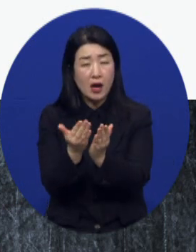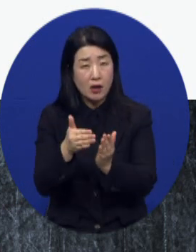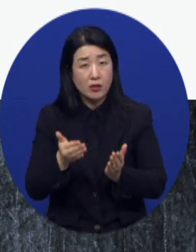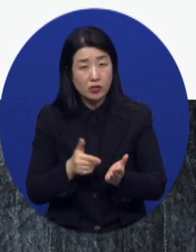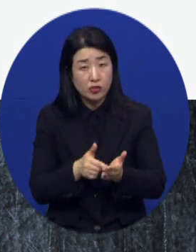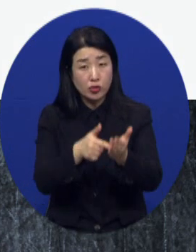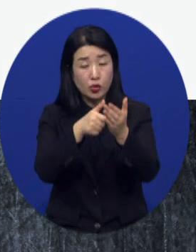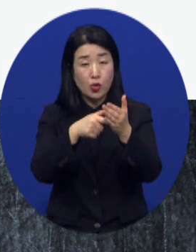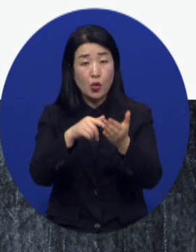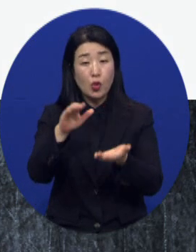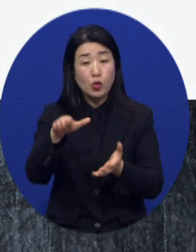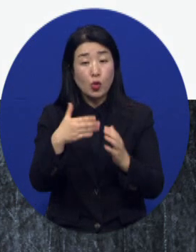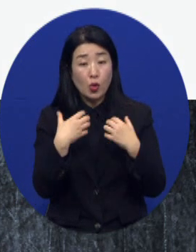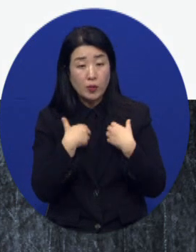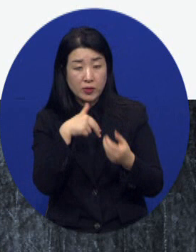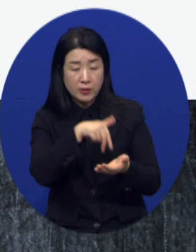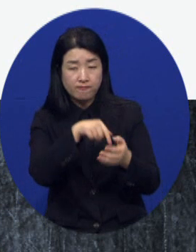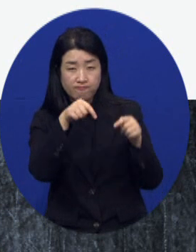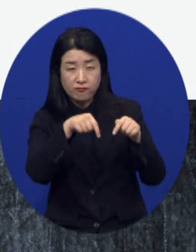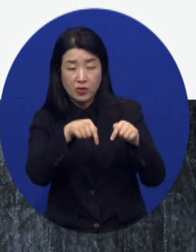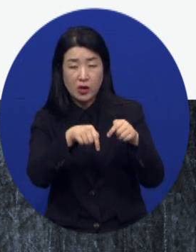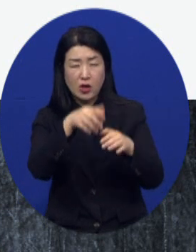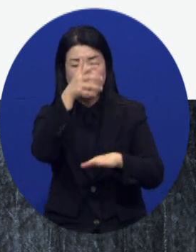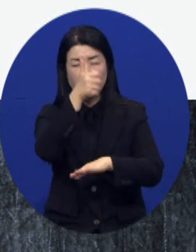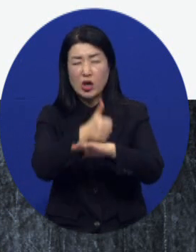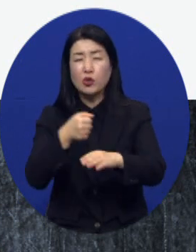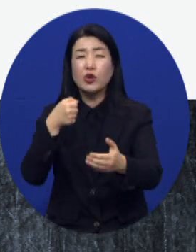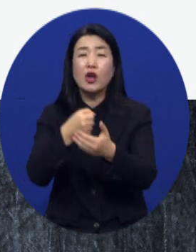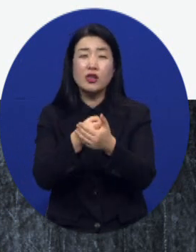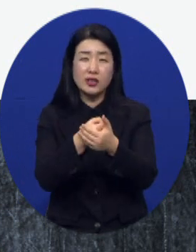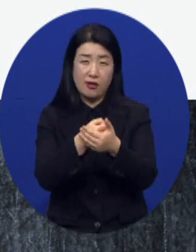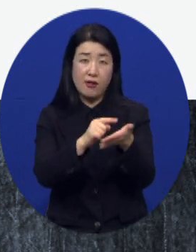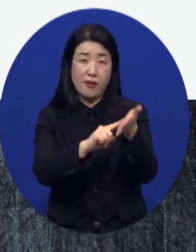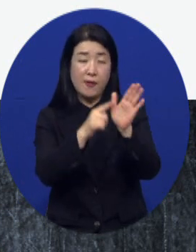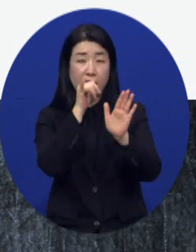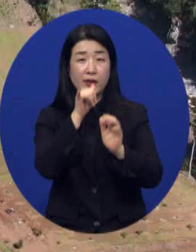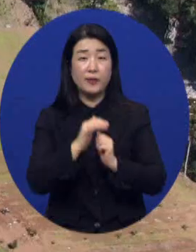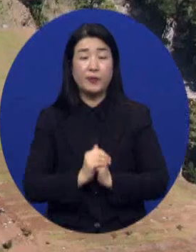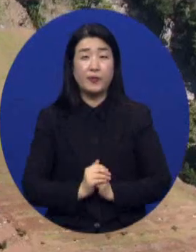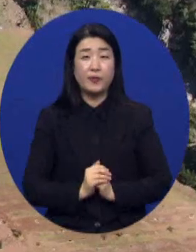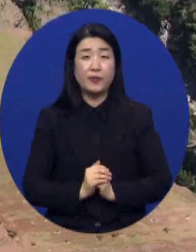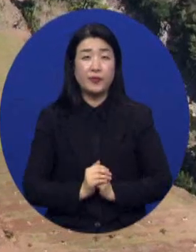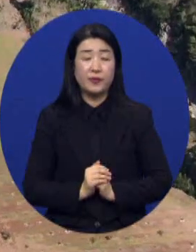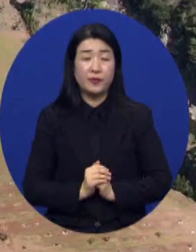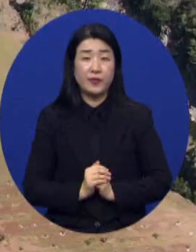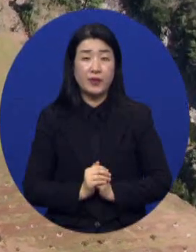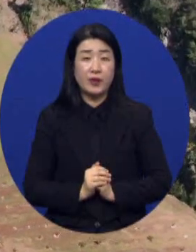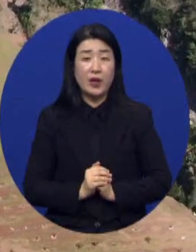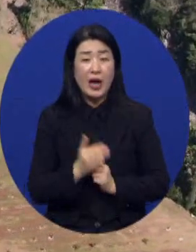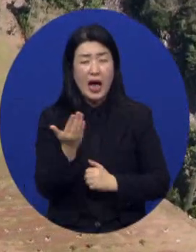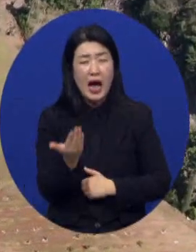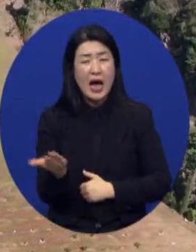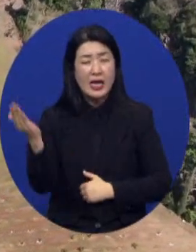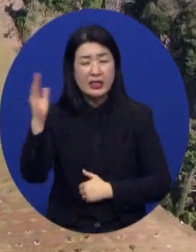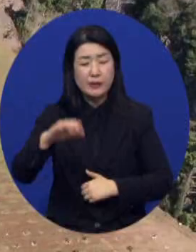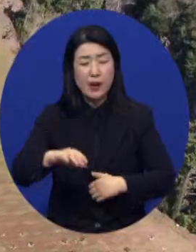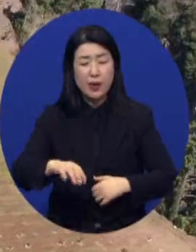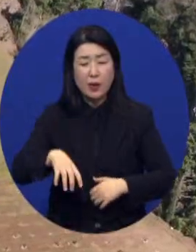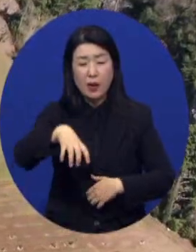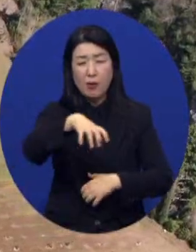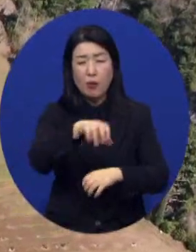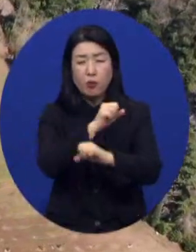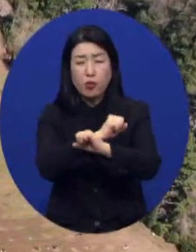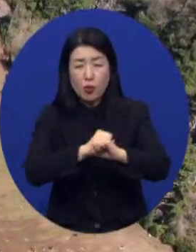제주시와의 사업비 변경협약 때 최종 결정할 계획이라고 밝혔습니다 그러나 규모 축소를